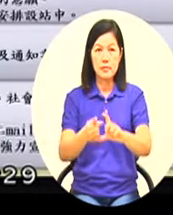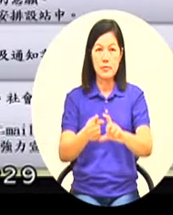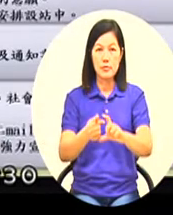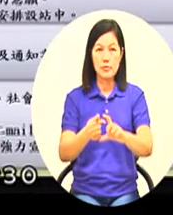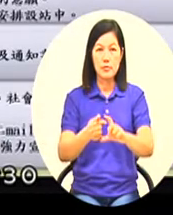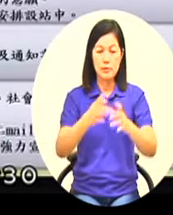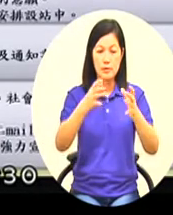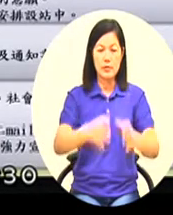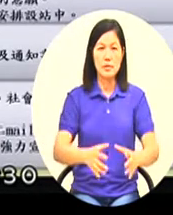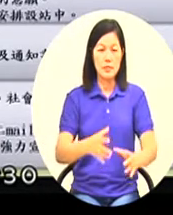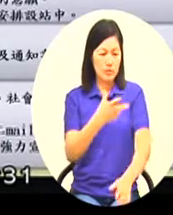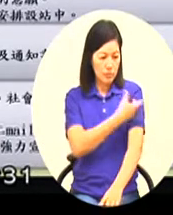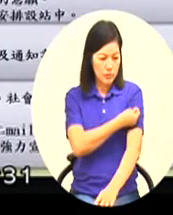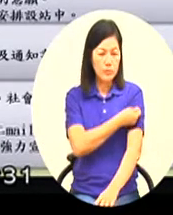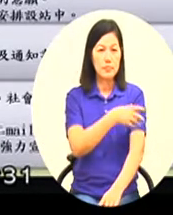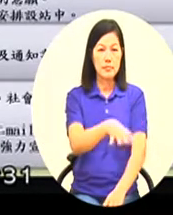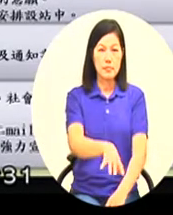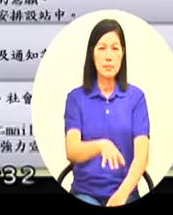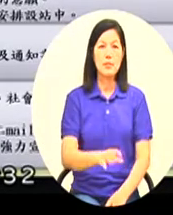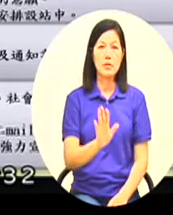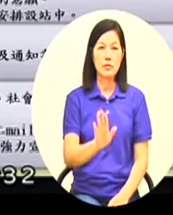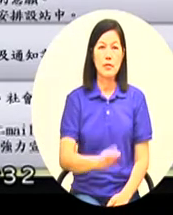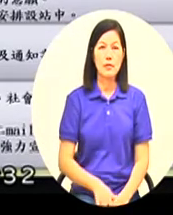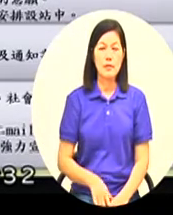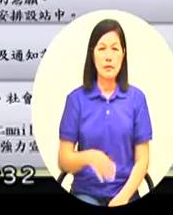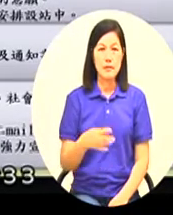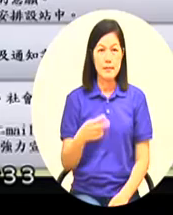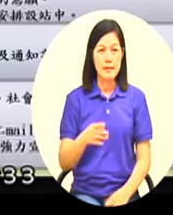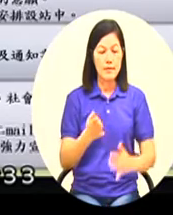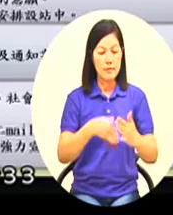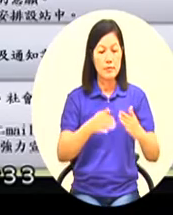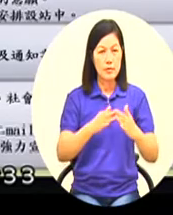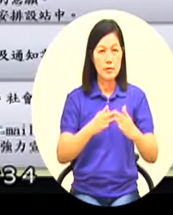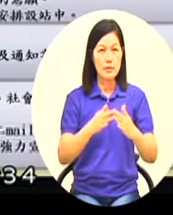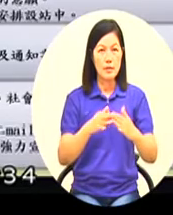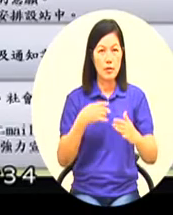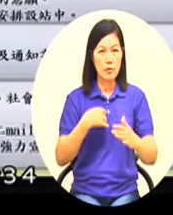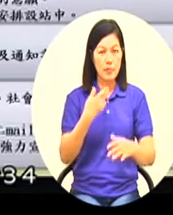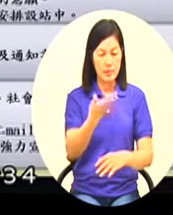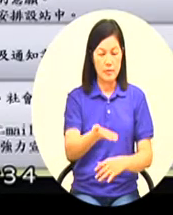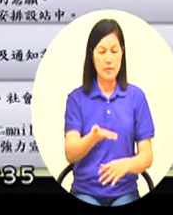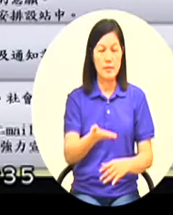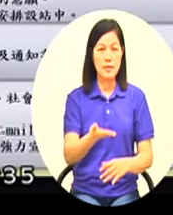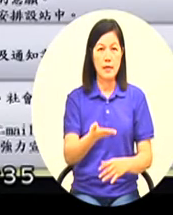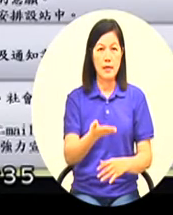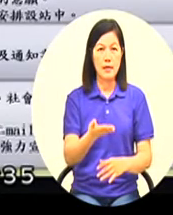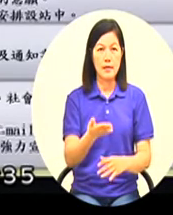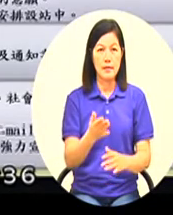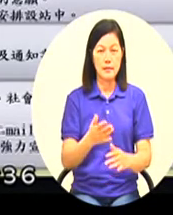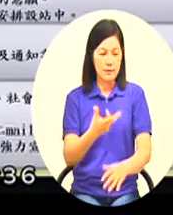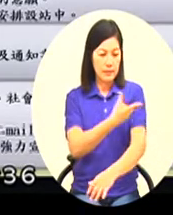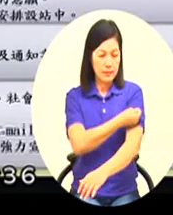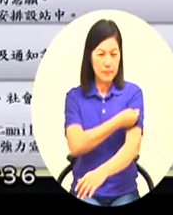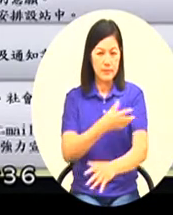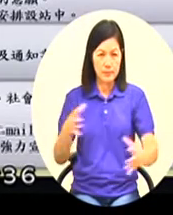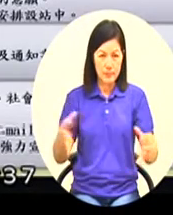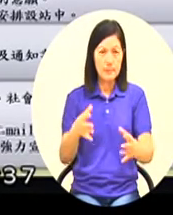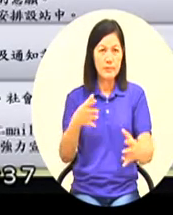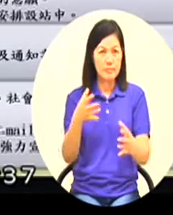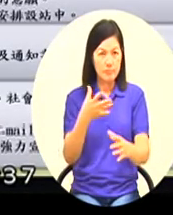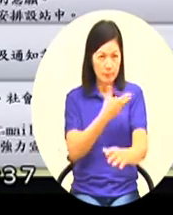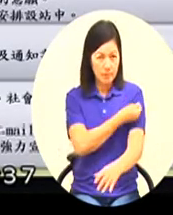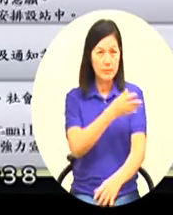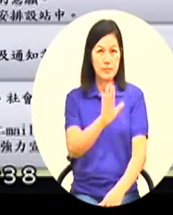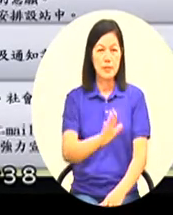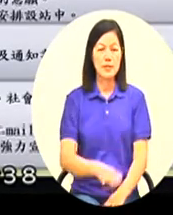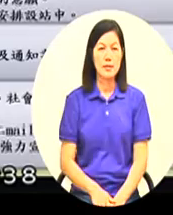立我们的一个注射据点，好，那当然包括在学校的部分，我们也提供了这样子一个群体注射的方式，那另外就是说